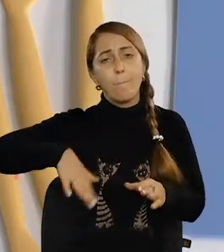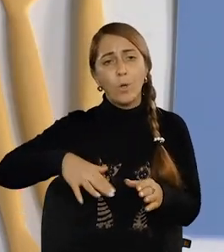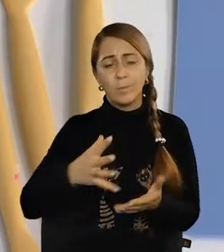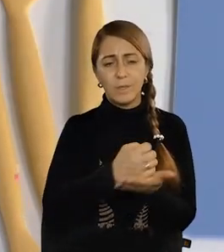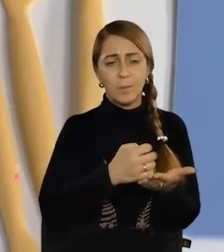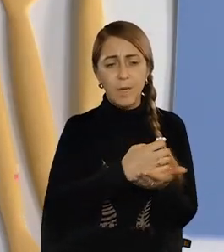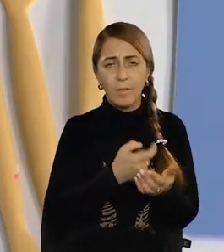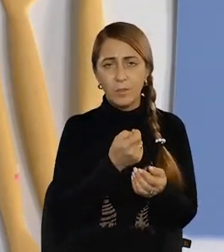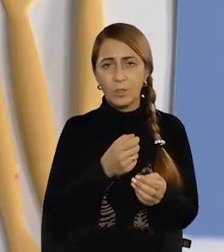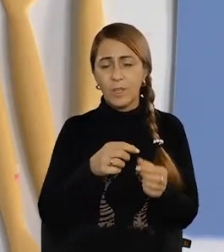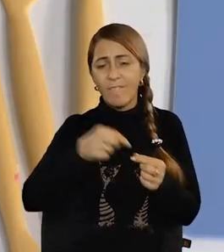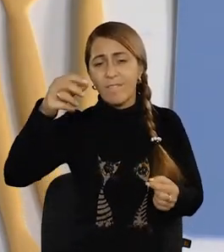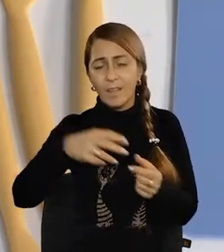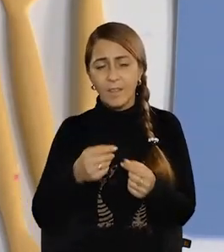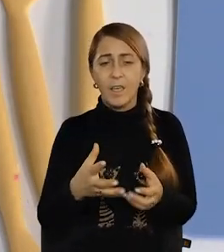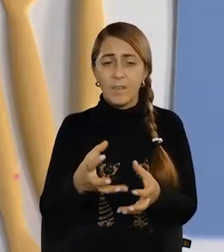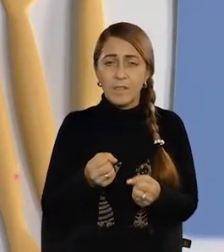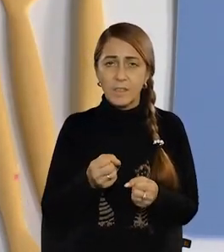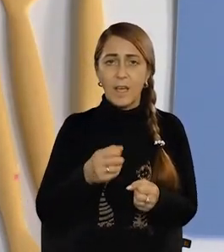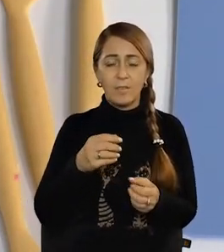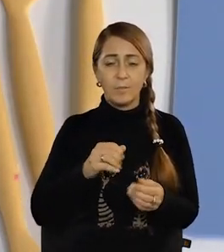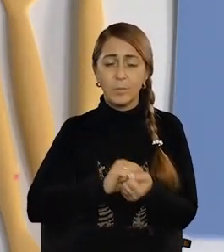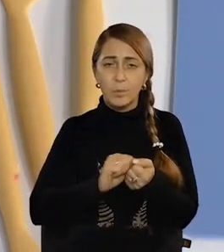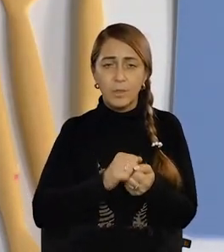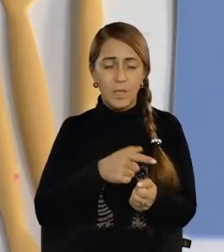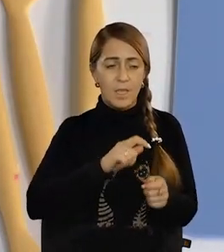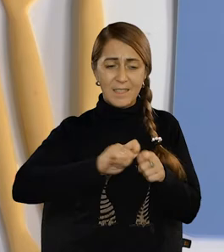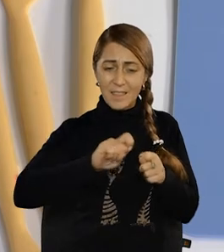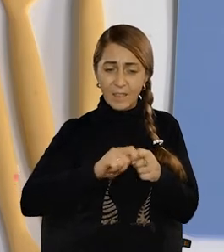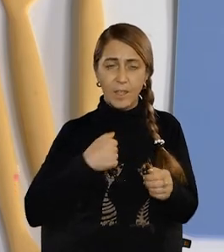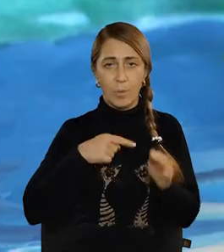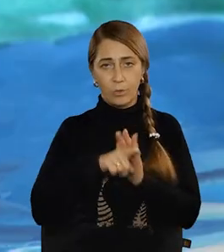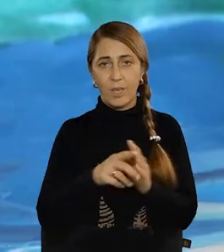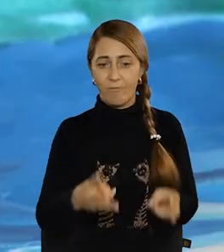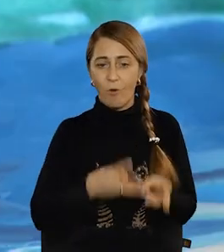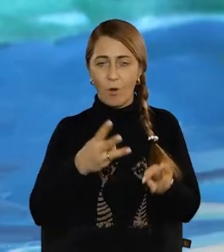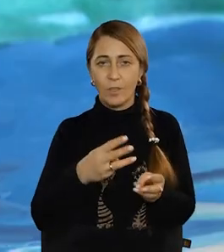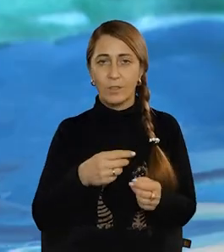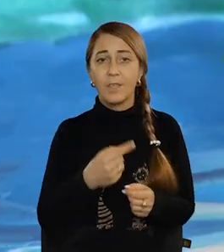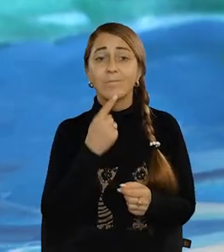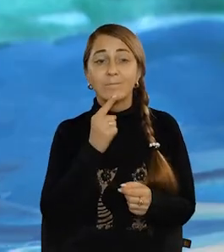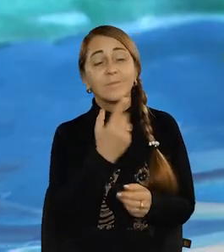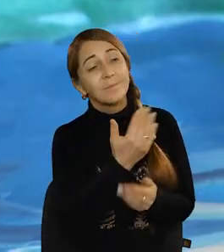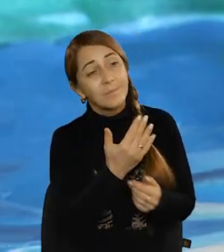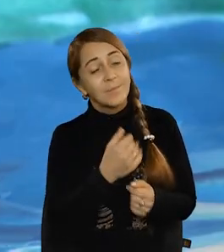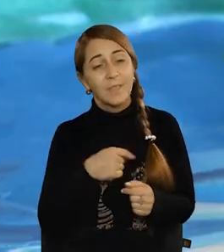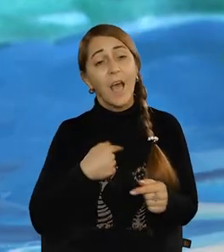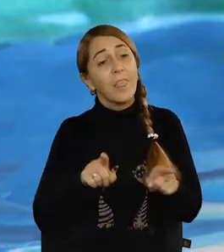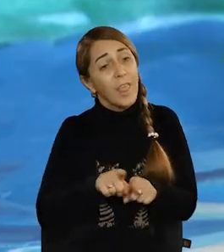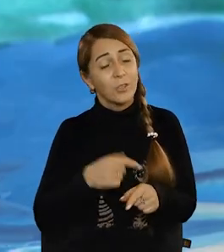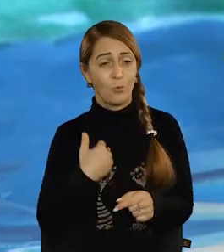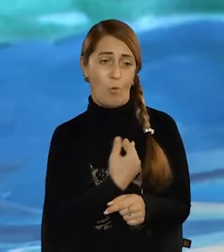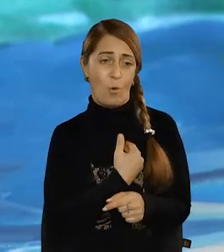трішки хмизу, дістав серветочки, сірники і почав розпалювати вогонь. «Мармеладочко, я теж хочу!» –